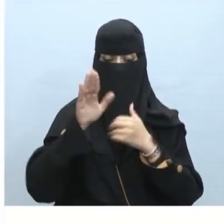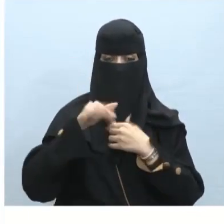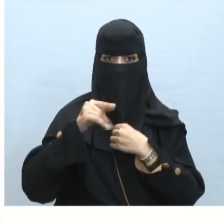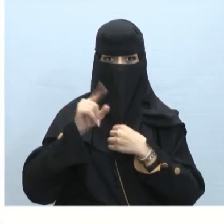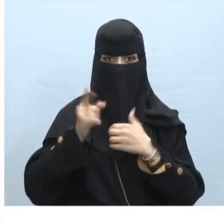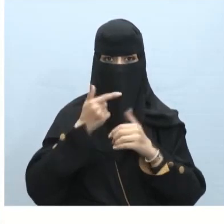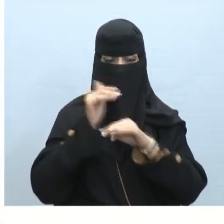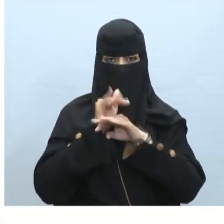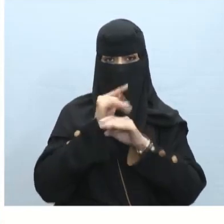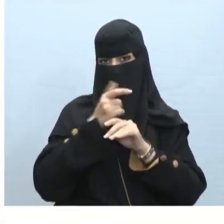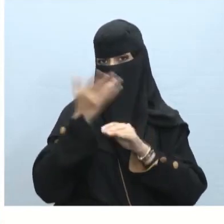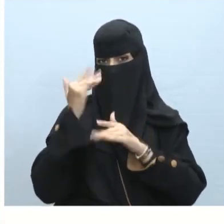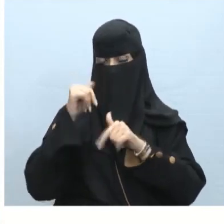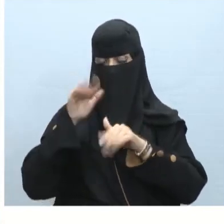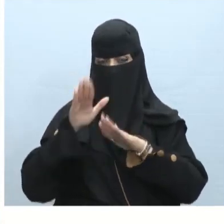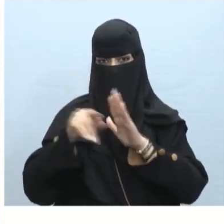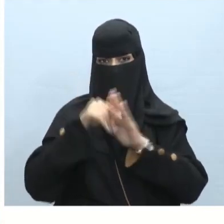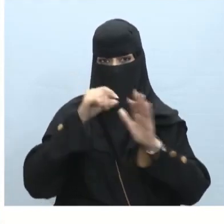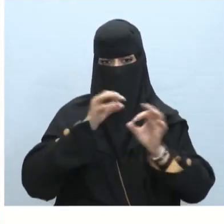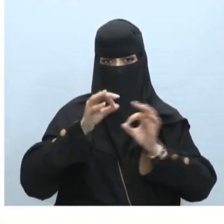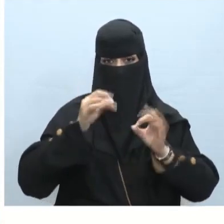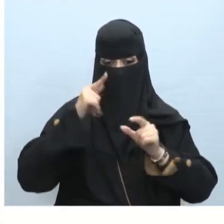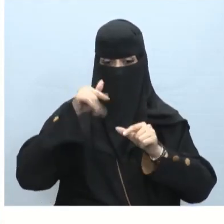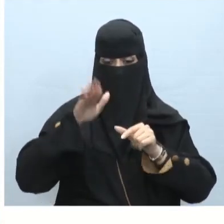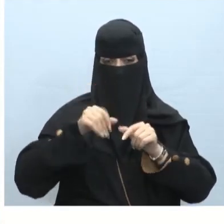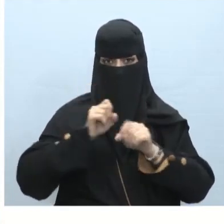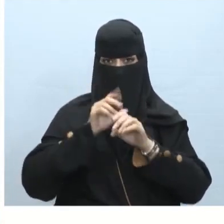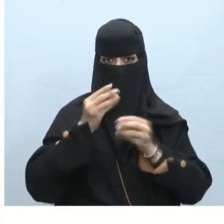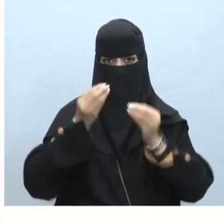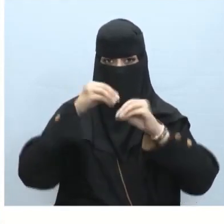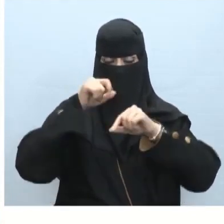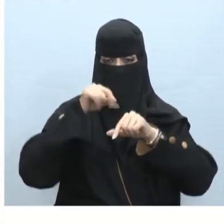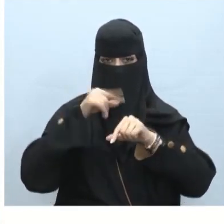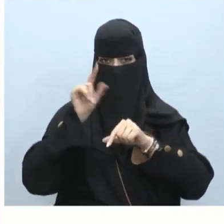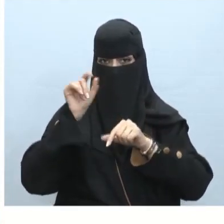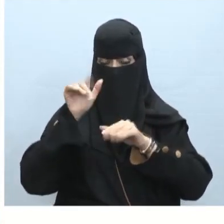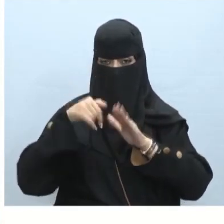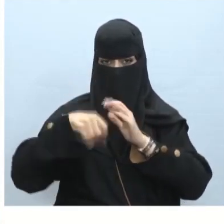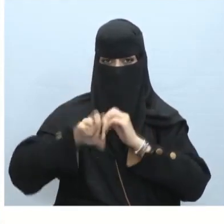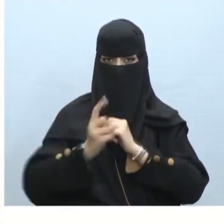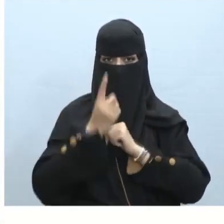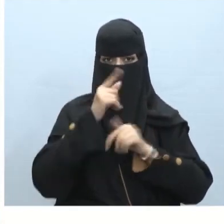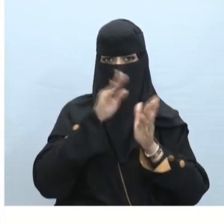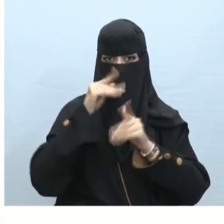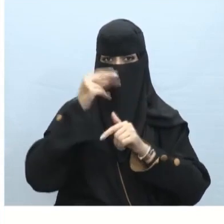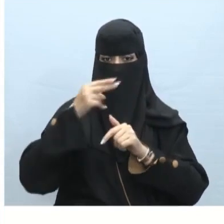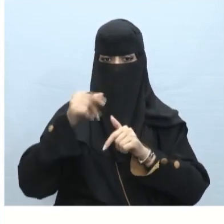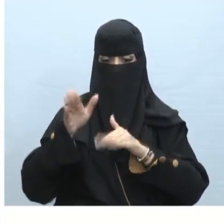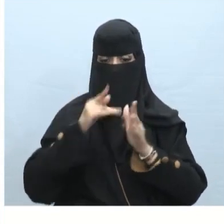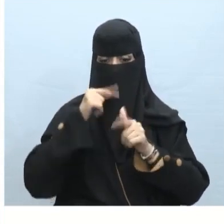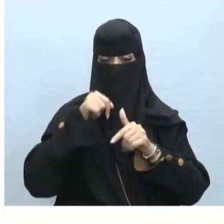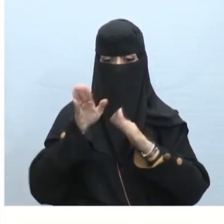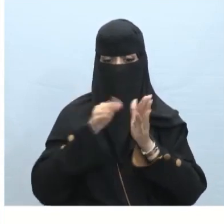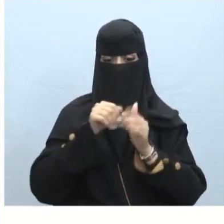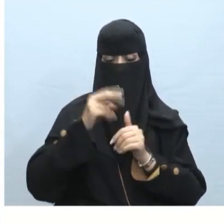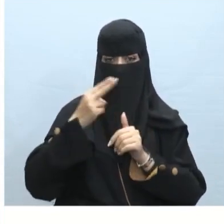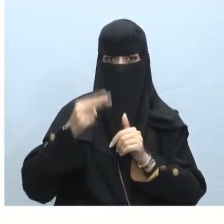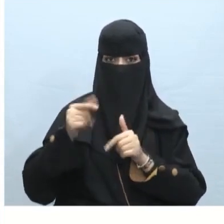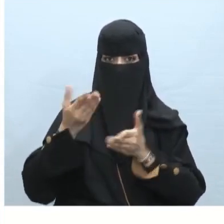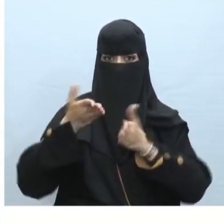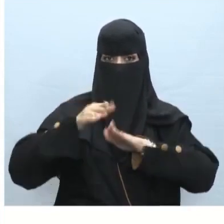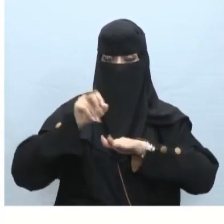تعلمنا في الدرس السابق في درس المخططات البيانيه ونصائح لعرض متميزه الجزء الاول رسم سمارت ارت